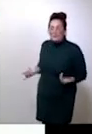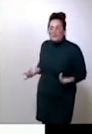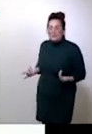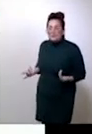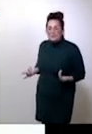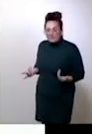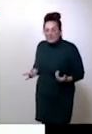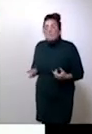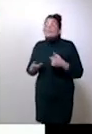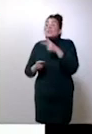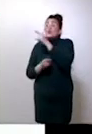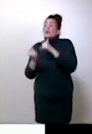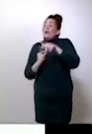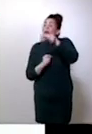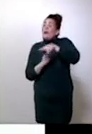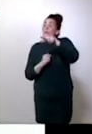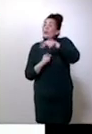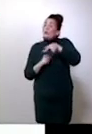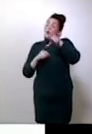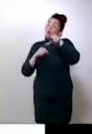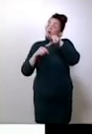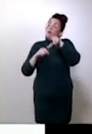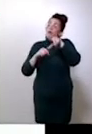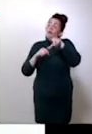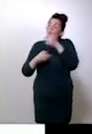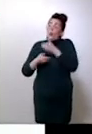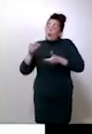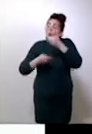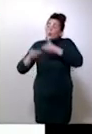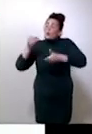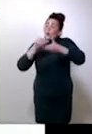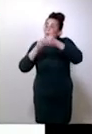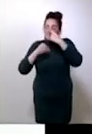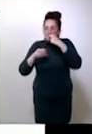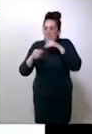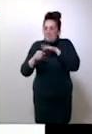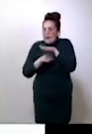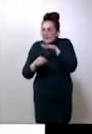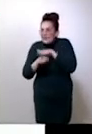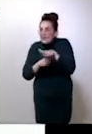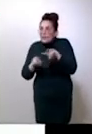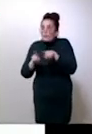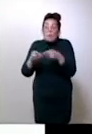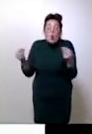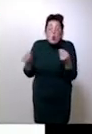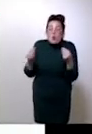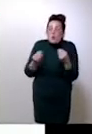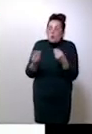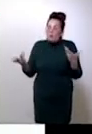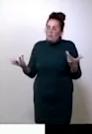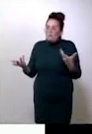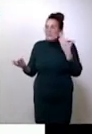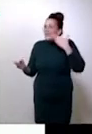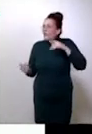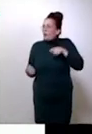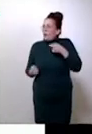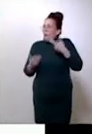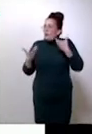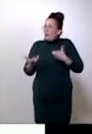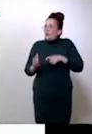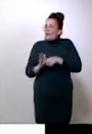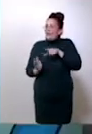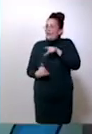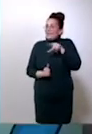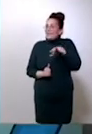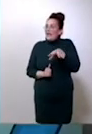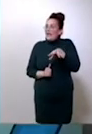logement social qui est insuffisante et très sectorisée. Pour rappel, on a un objectif de 25% loyer SRU en 2015. On est aujourd'hui